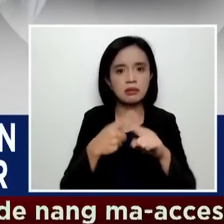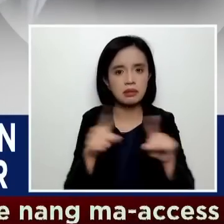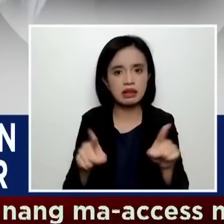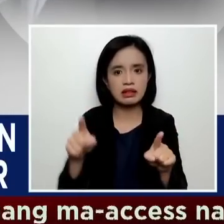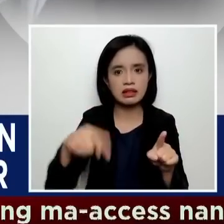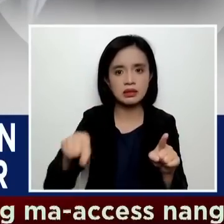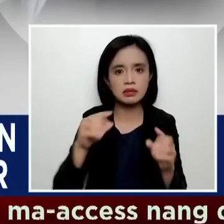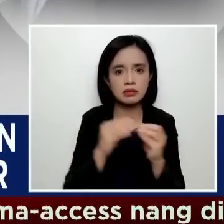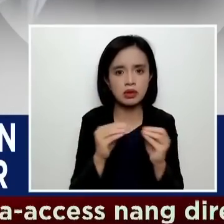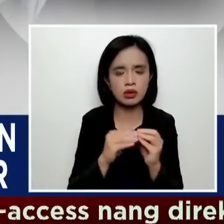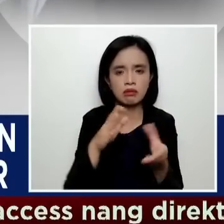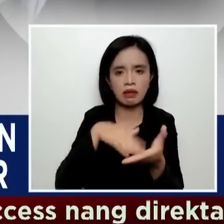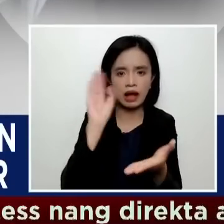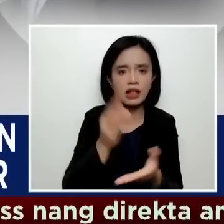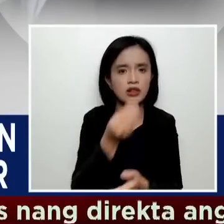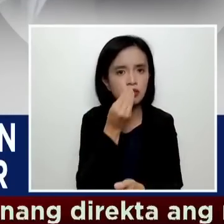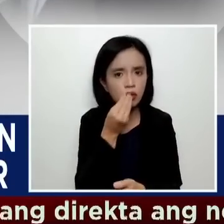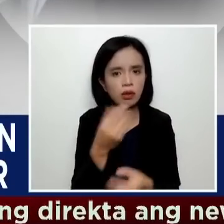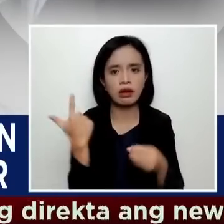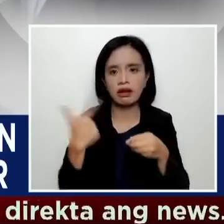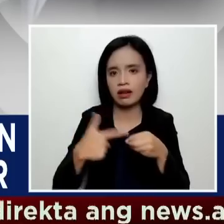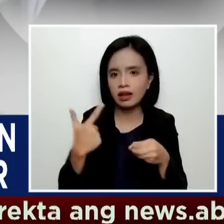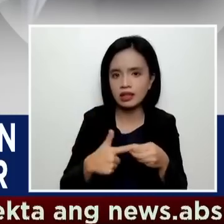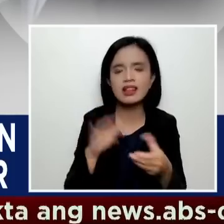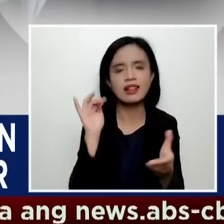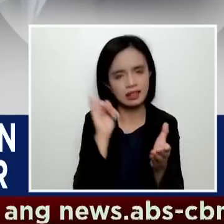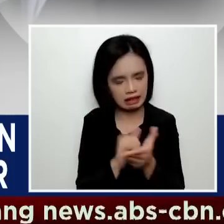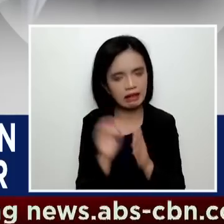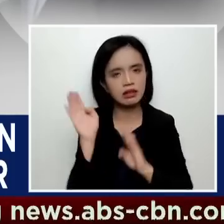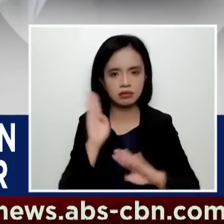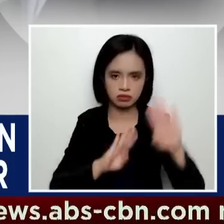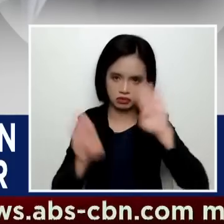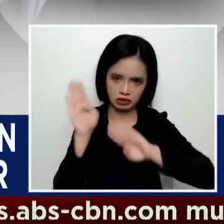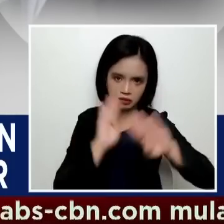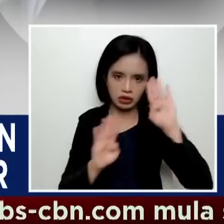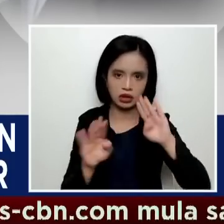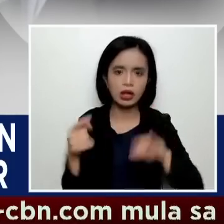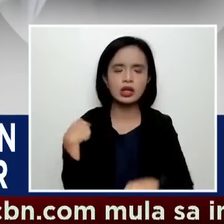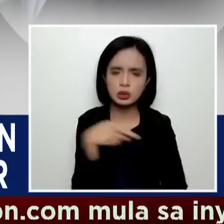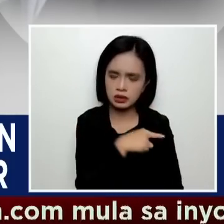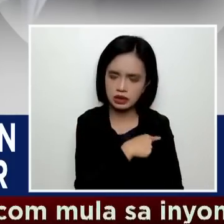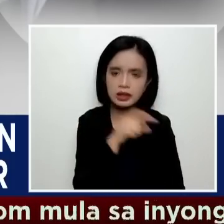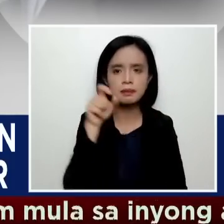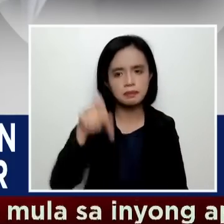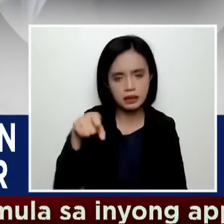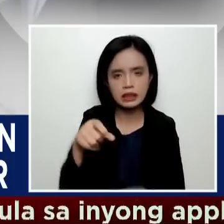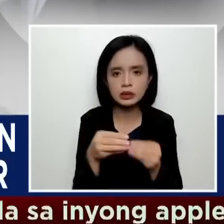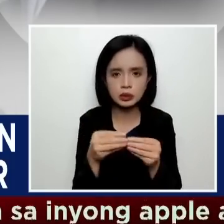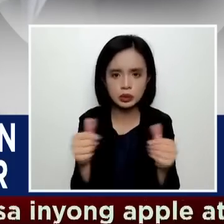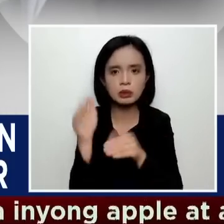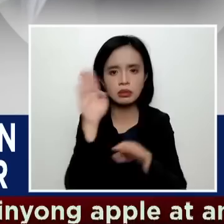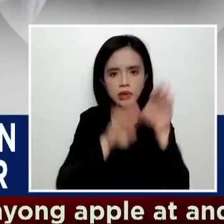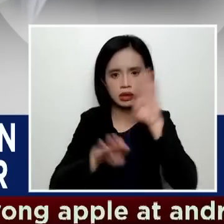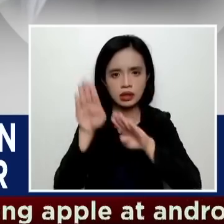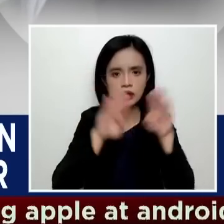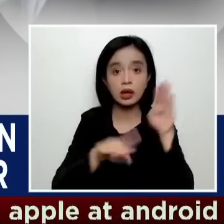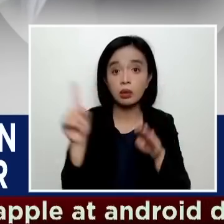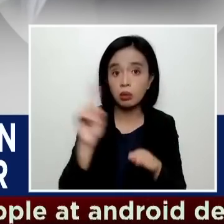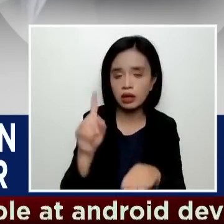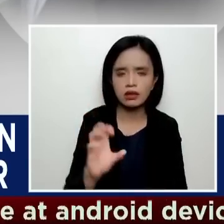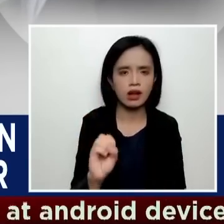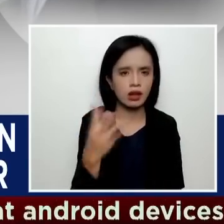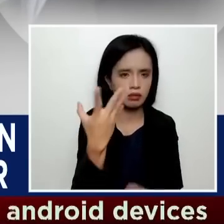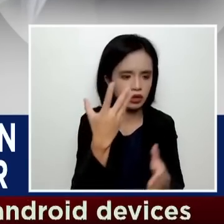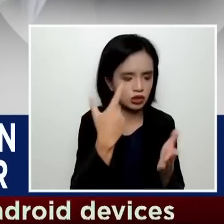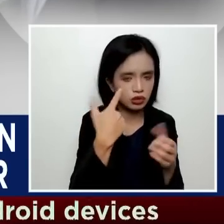pagkain natin sa fuel. Yun ang problema. So we didn't have to solve the problem of because